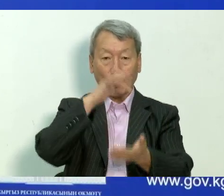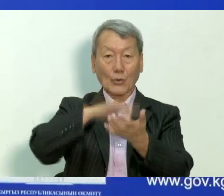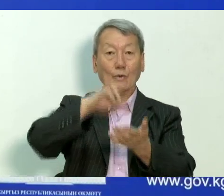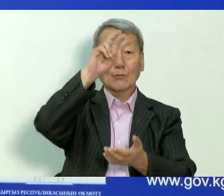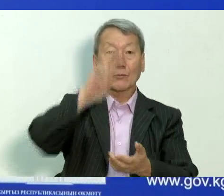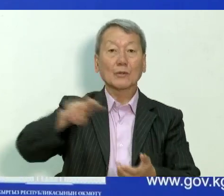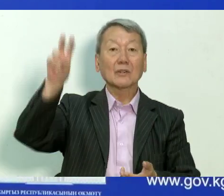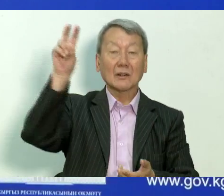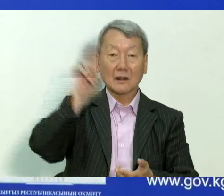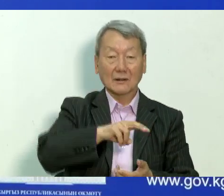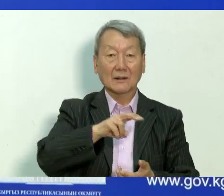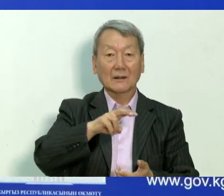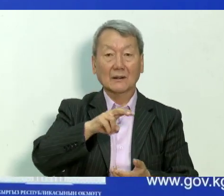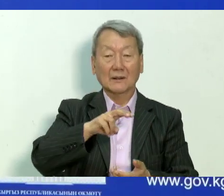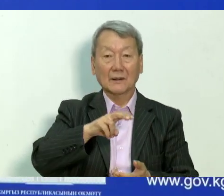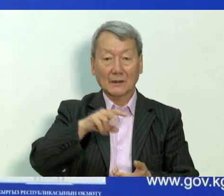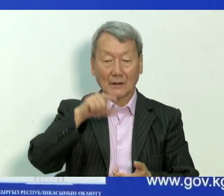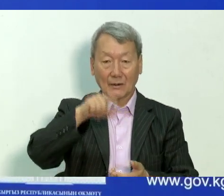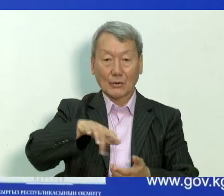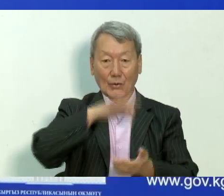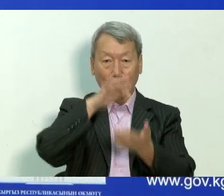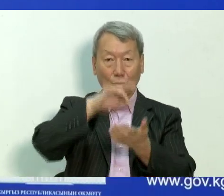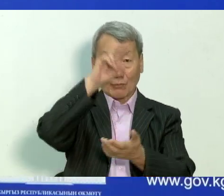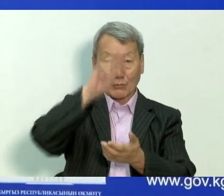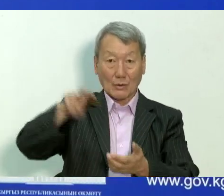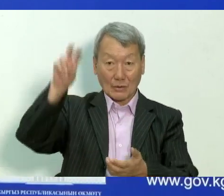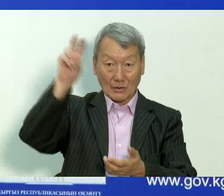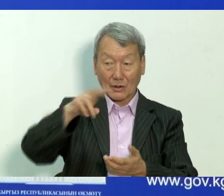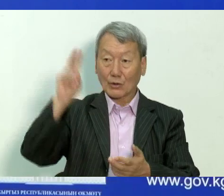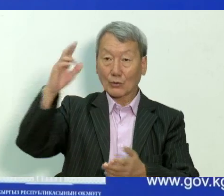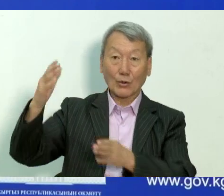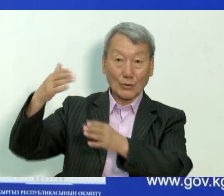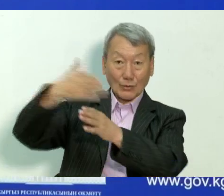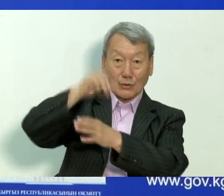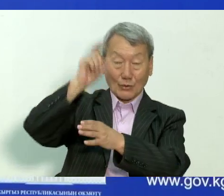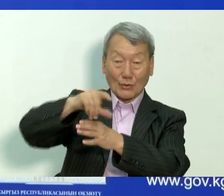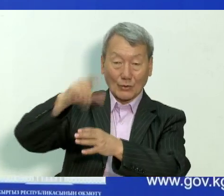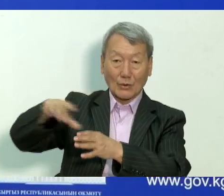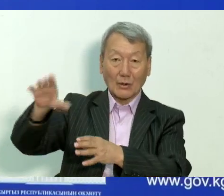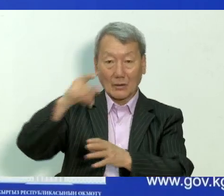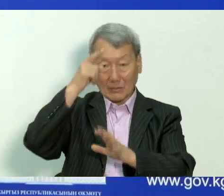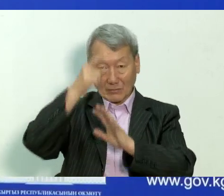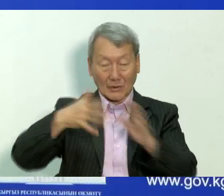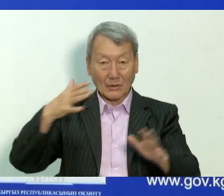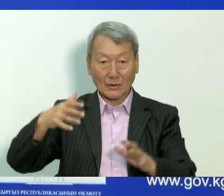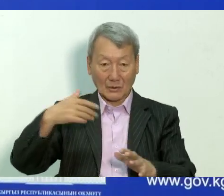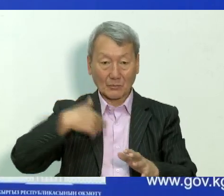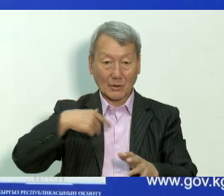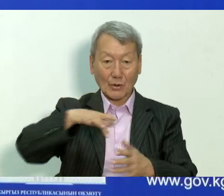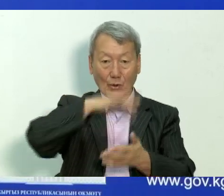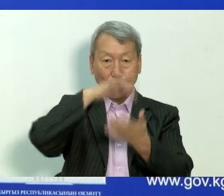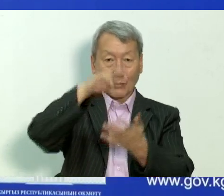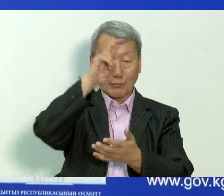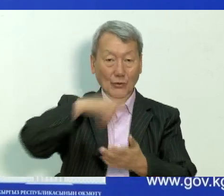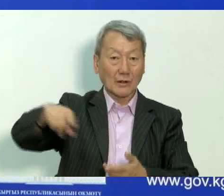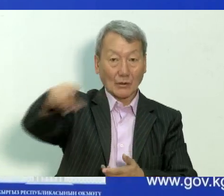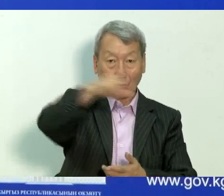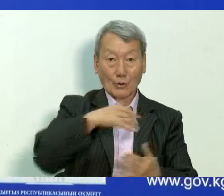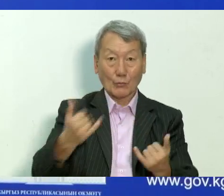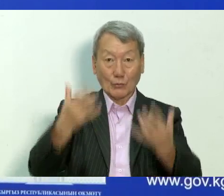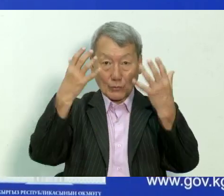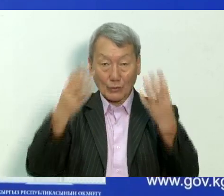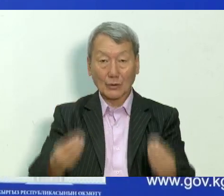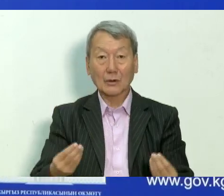шаарынын калкы, ошондой эле Бишкек шаарына келген коноктор барды туура түшүнүү менен кабыл алат деп ойлоймун. Мына бүгүнкү